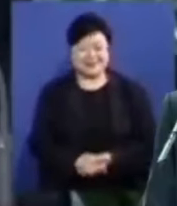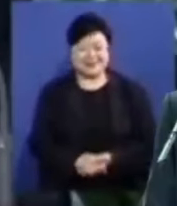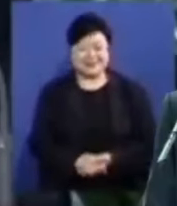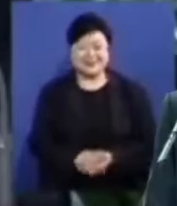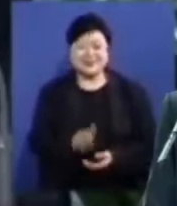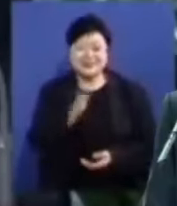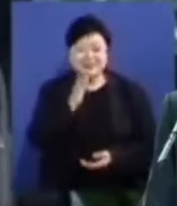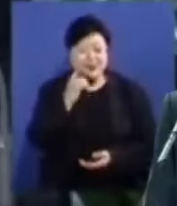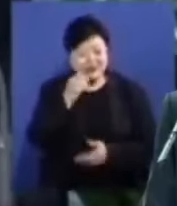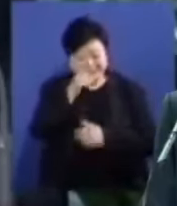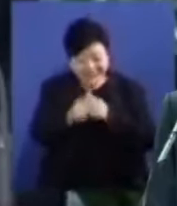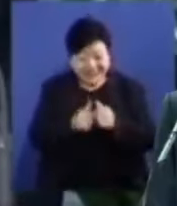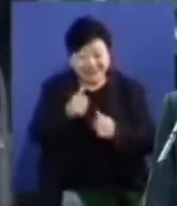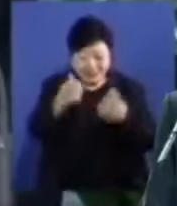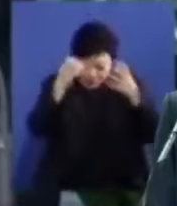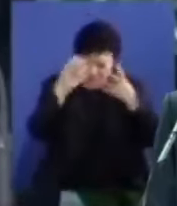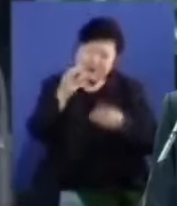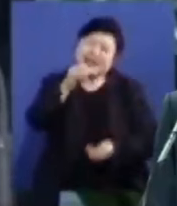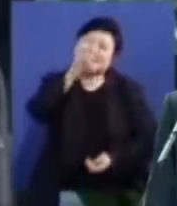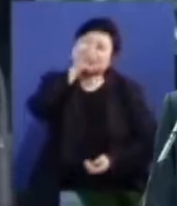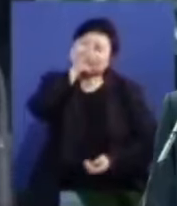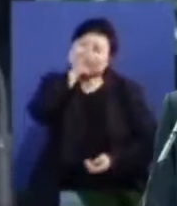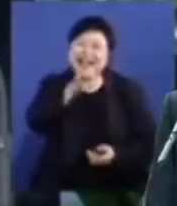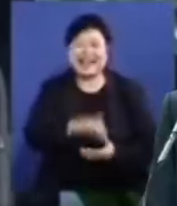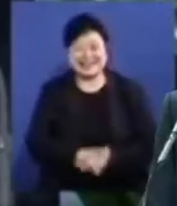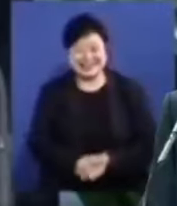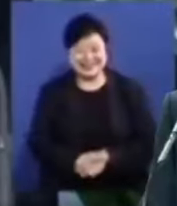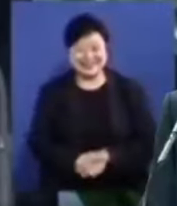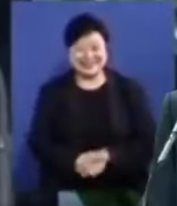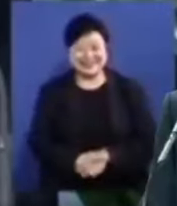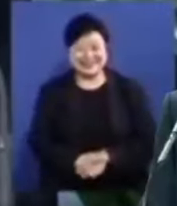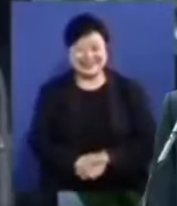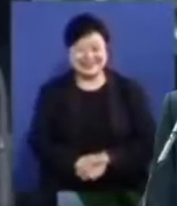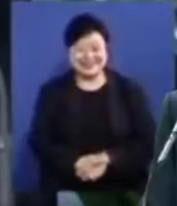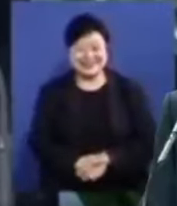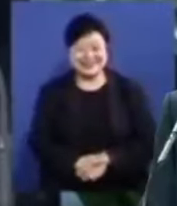정말 우리 아버지 하나님 고생 많이 하십니다.